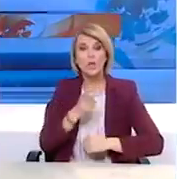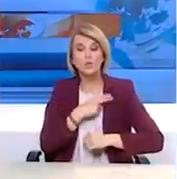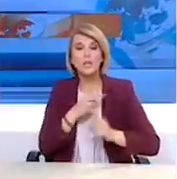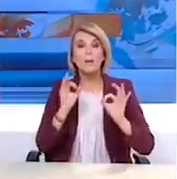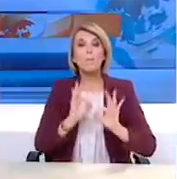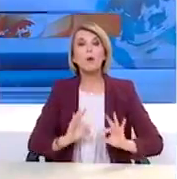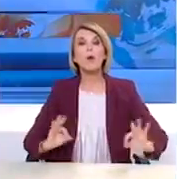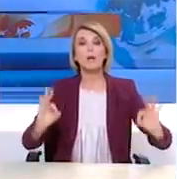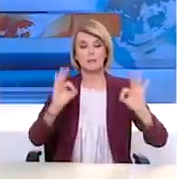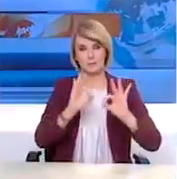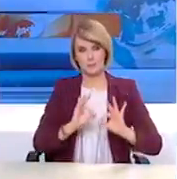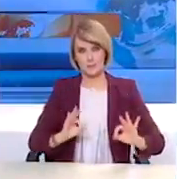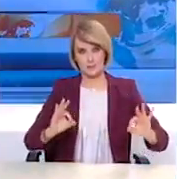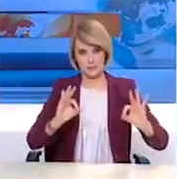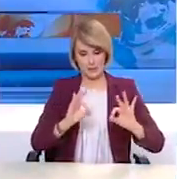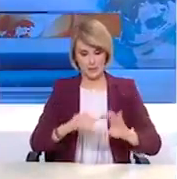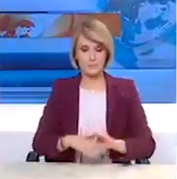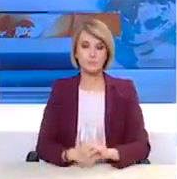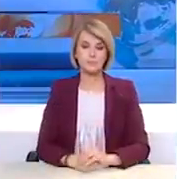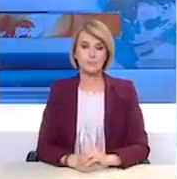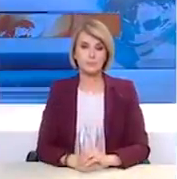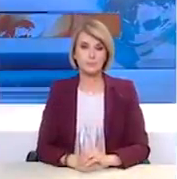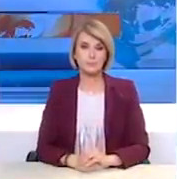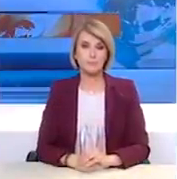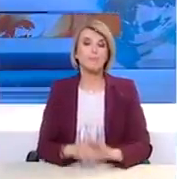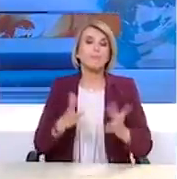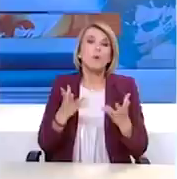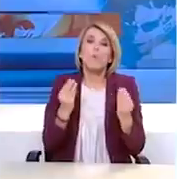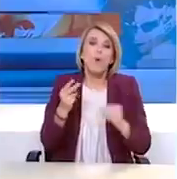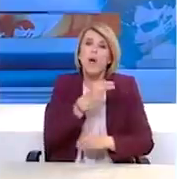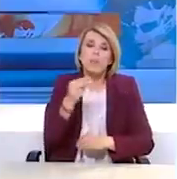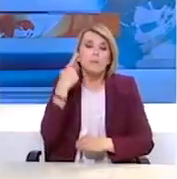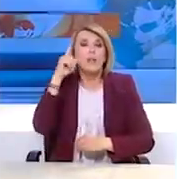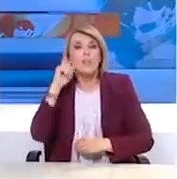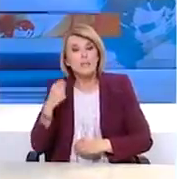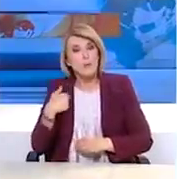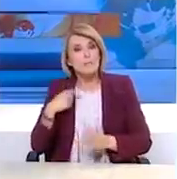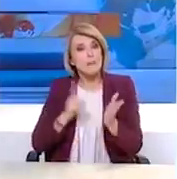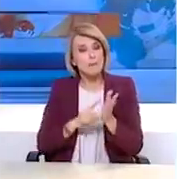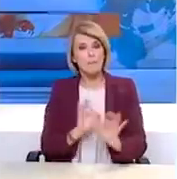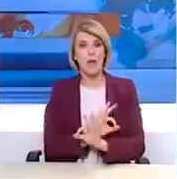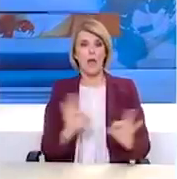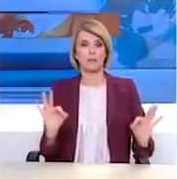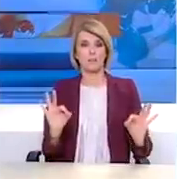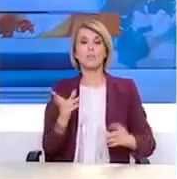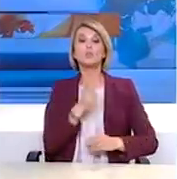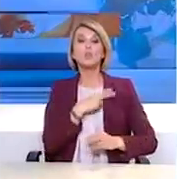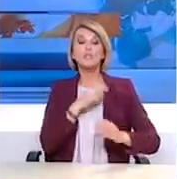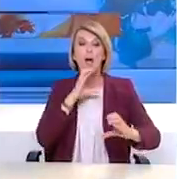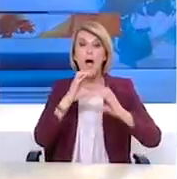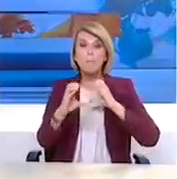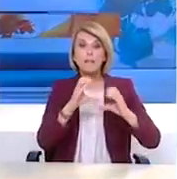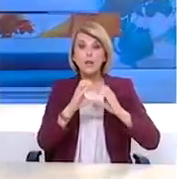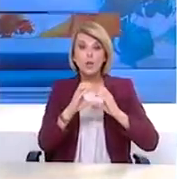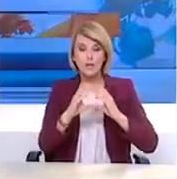προετοιμαστούν έτσι ώστε να ζητήματα που μπορεί να προκύψουν να είμαστε σε πλήρη ετοιμότητα και γρήγορση.